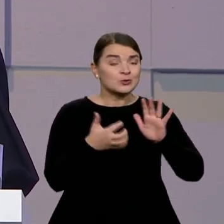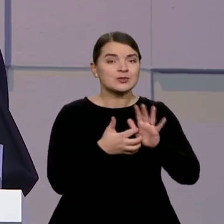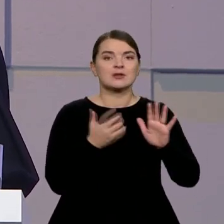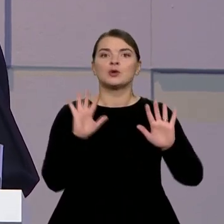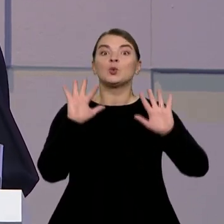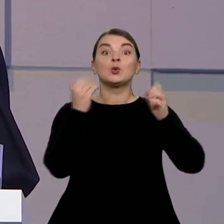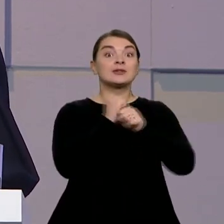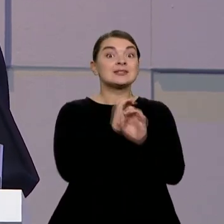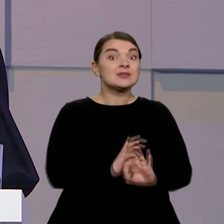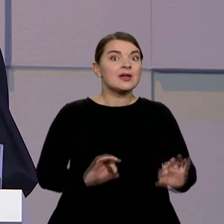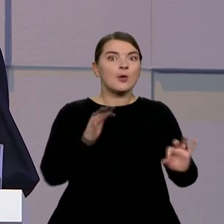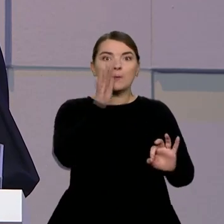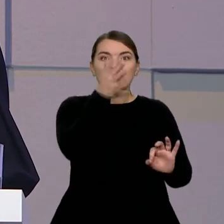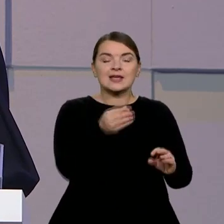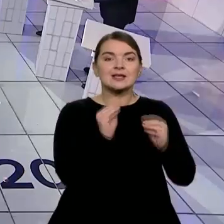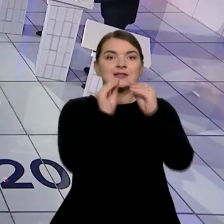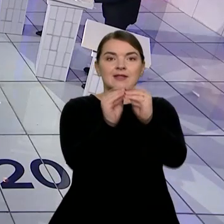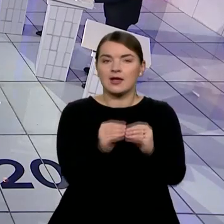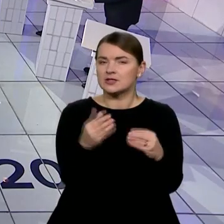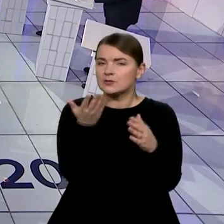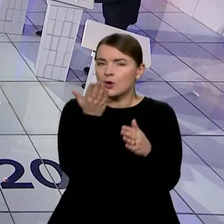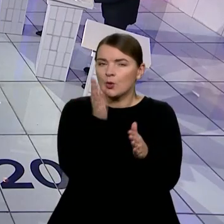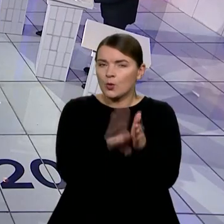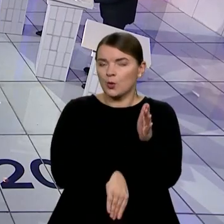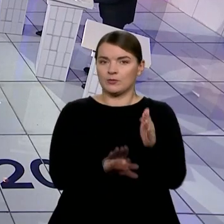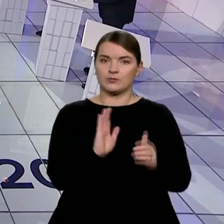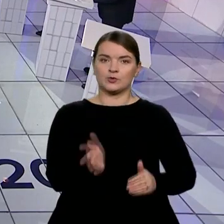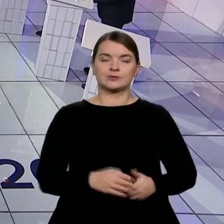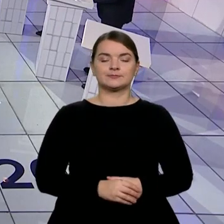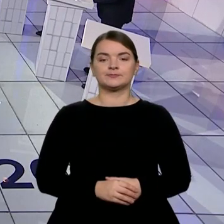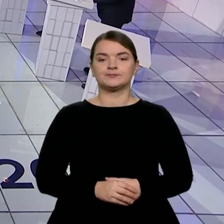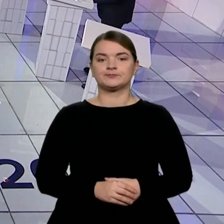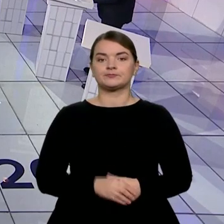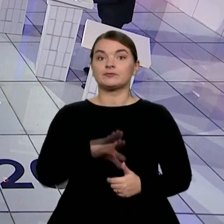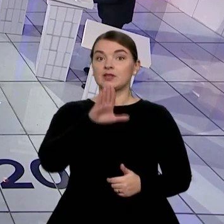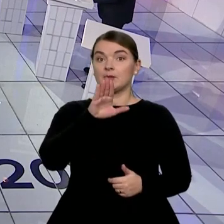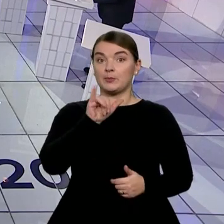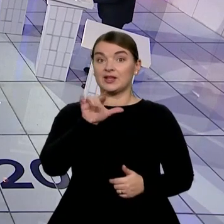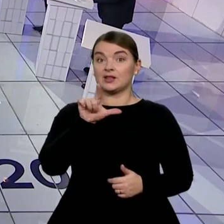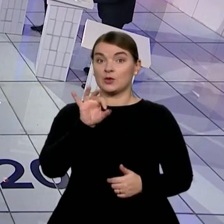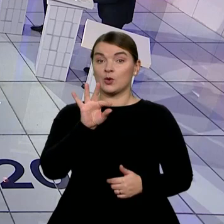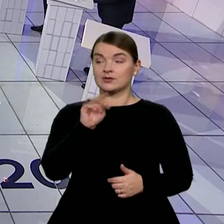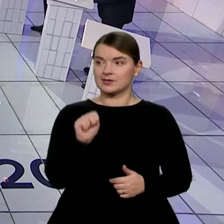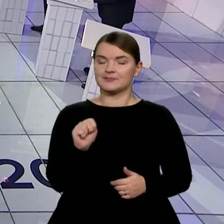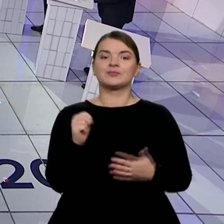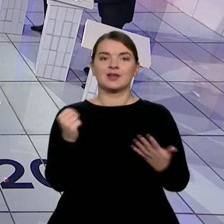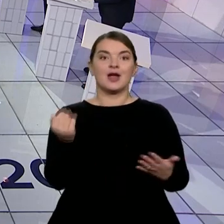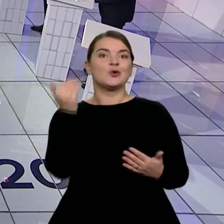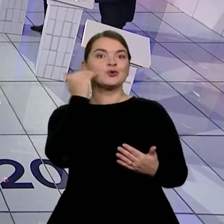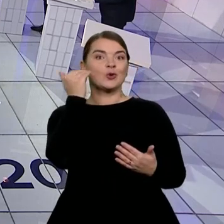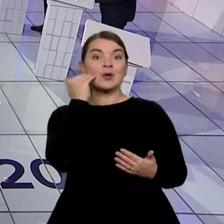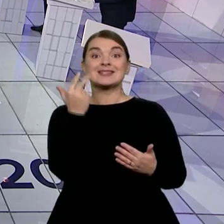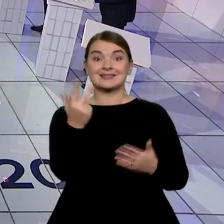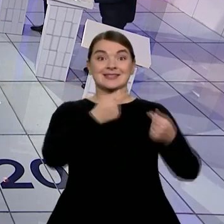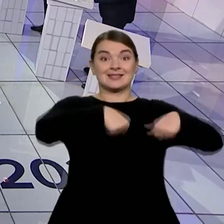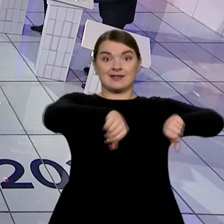bus po 5 ar 10 metų. Dėkui. Pane Bilo, tai Šiauliai turi 3 vandens telkinius, ar jūsų manimu jie